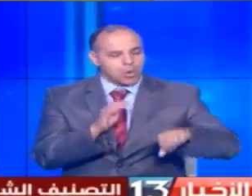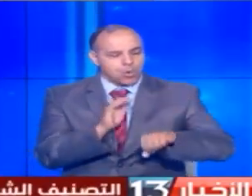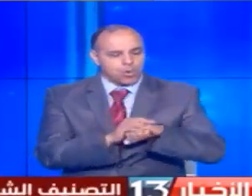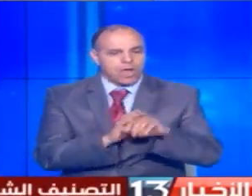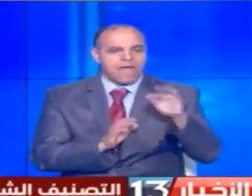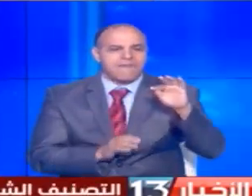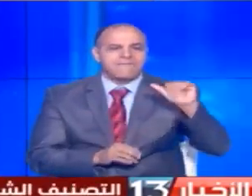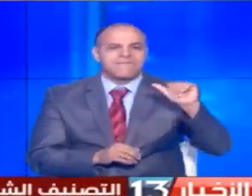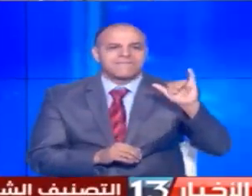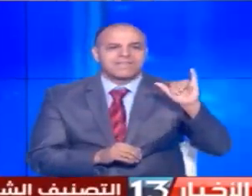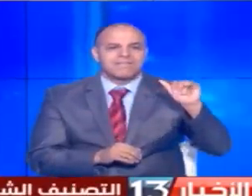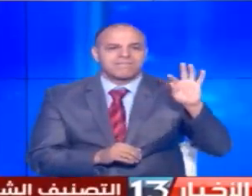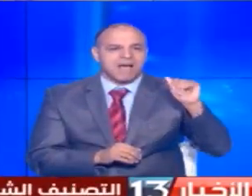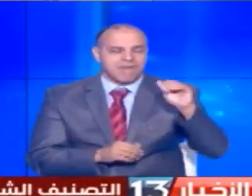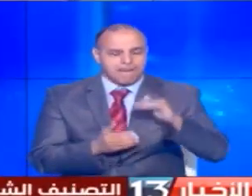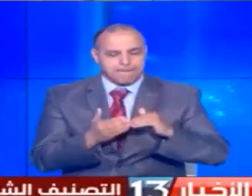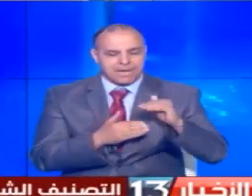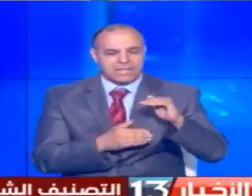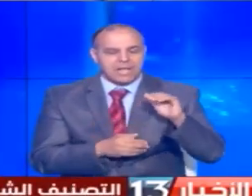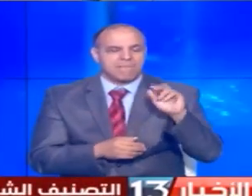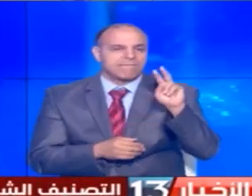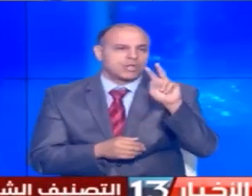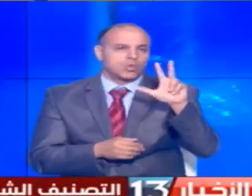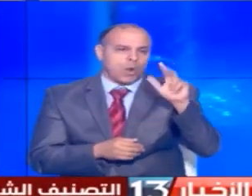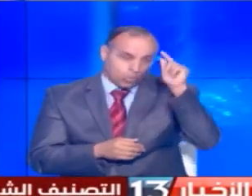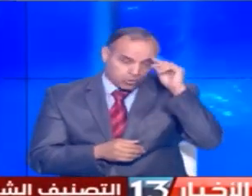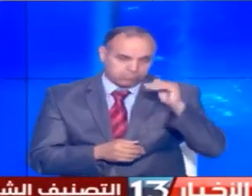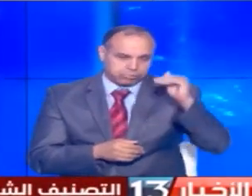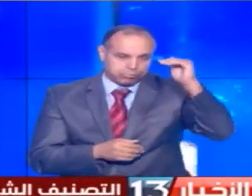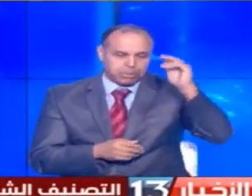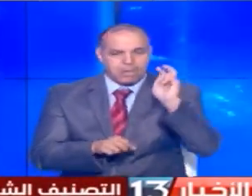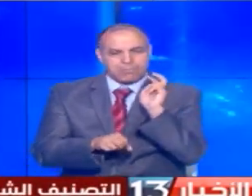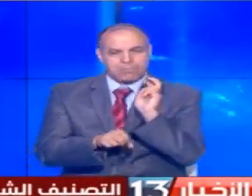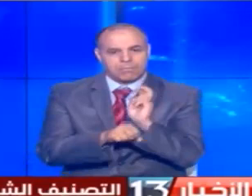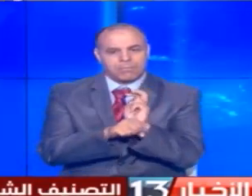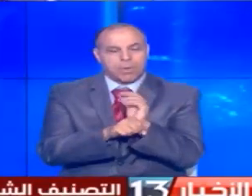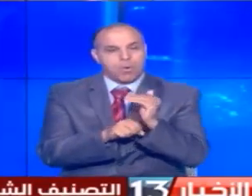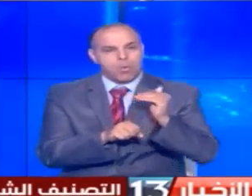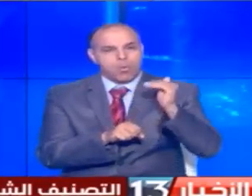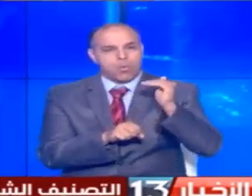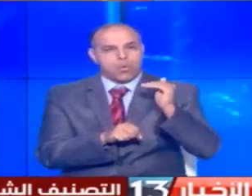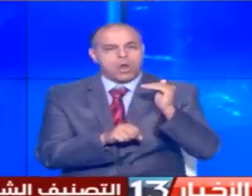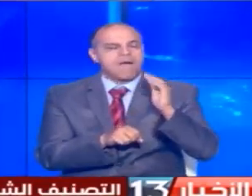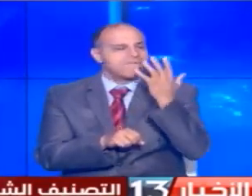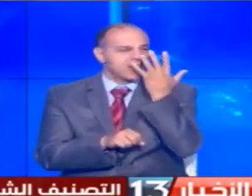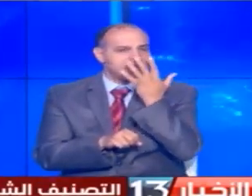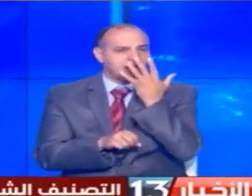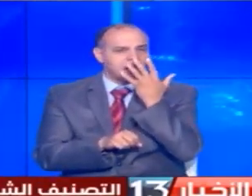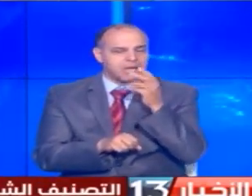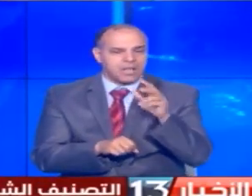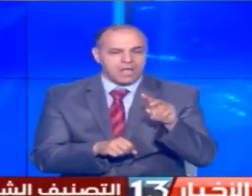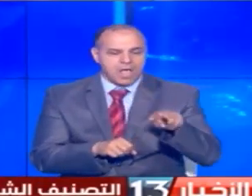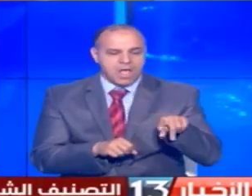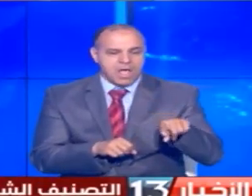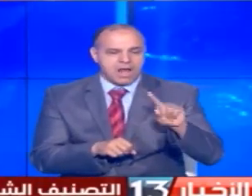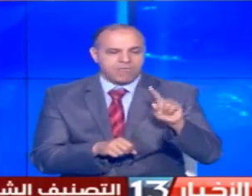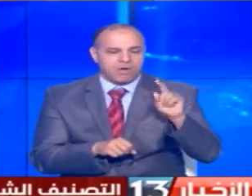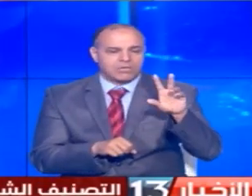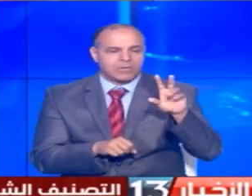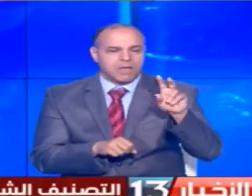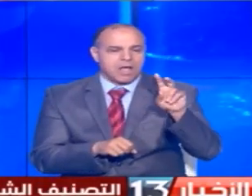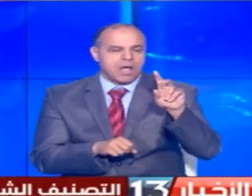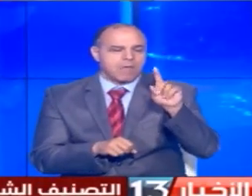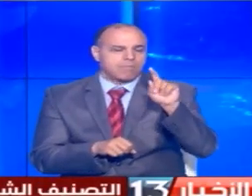القدم الفيفا ليصبح في المركز 23، محتفظا بصدارته القارية ب 1503